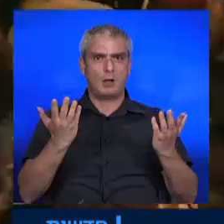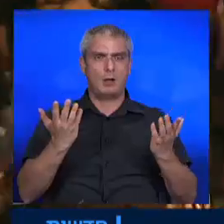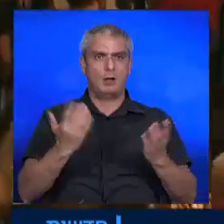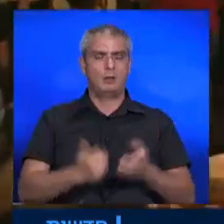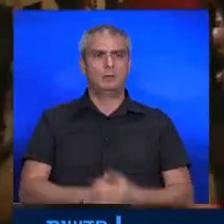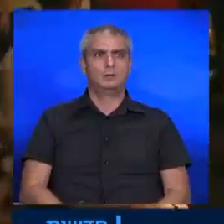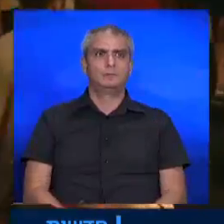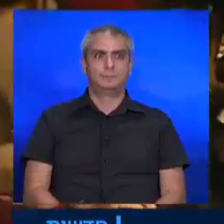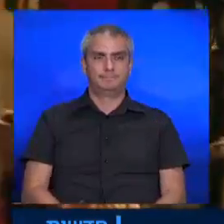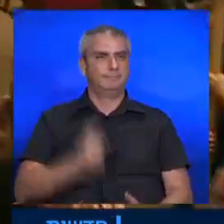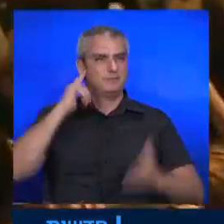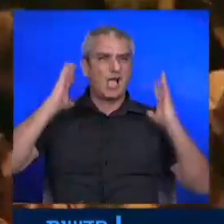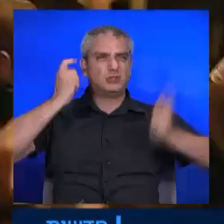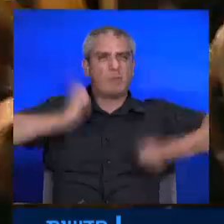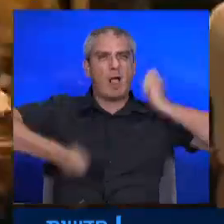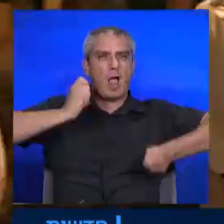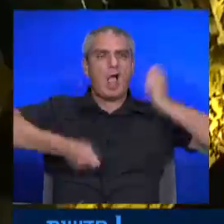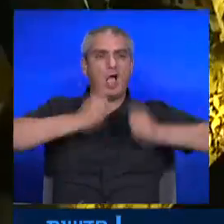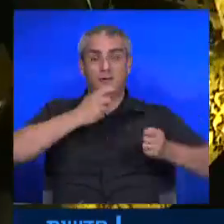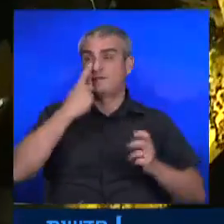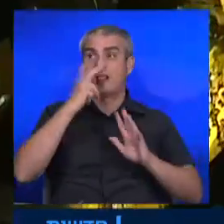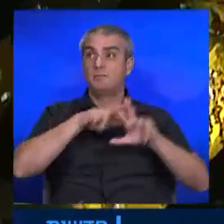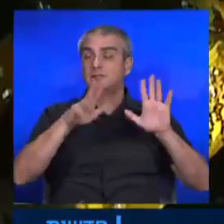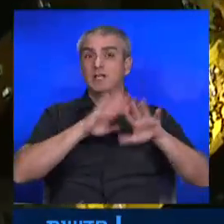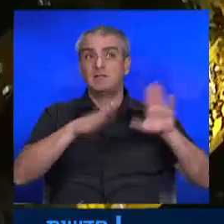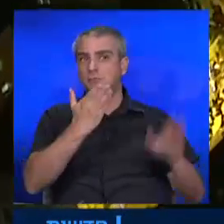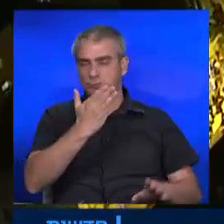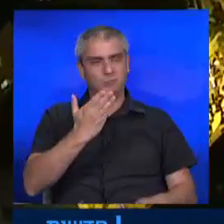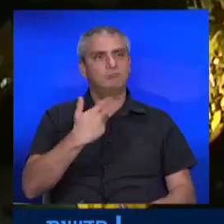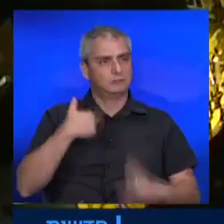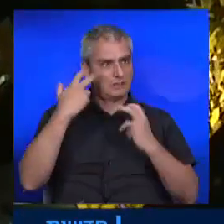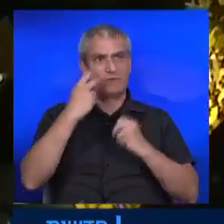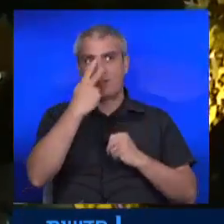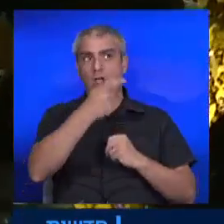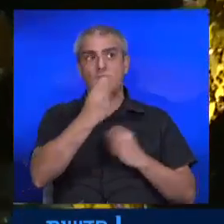כך, לפי תמונת המצב בשטח, אנו צפויים לראות את המראות האלה גם בשבועות הבאים.